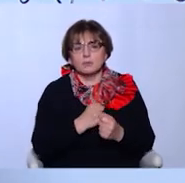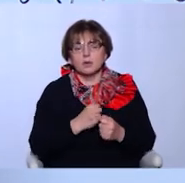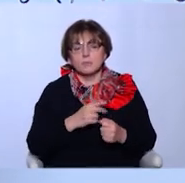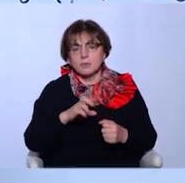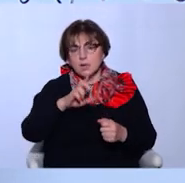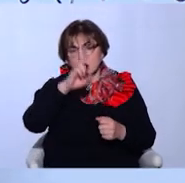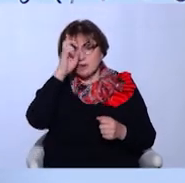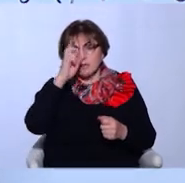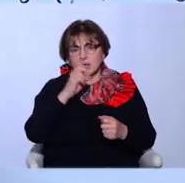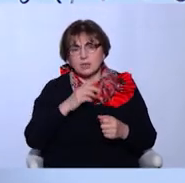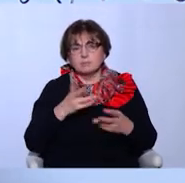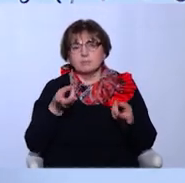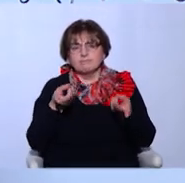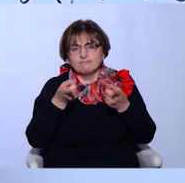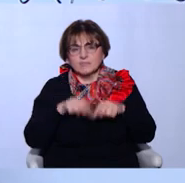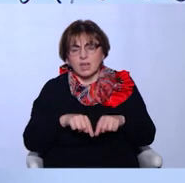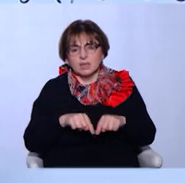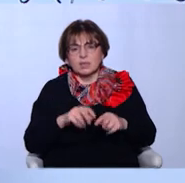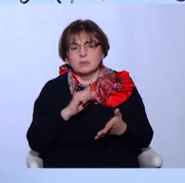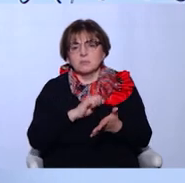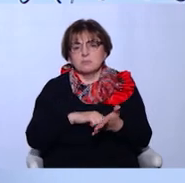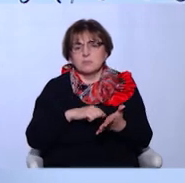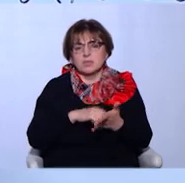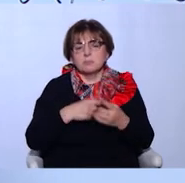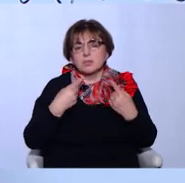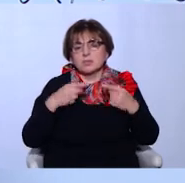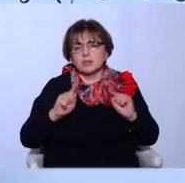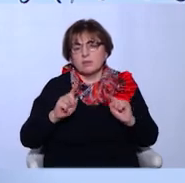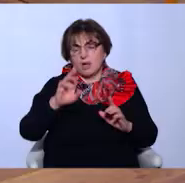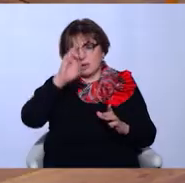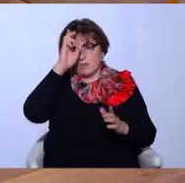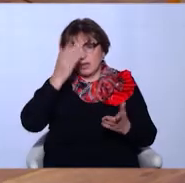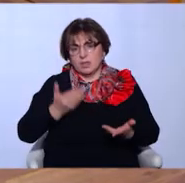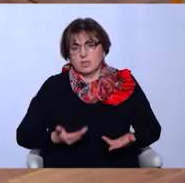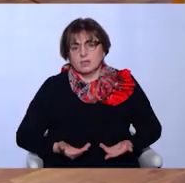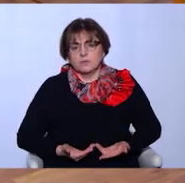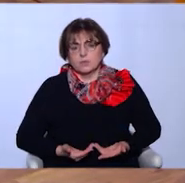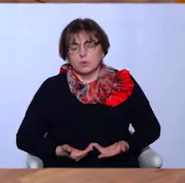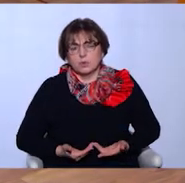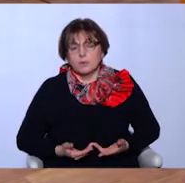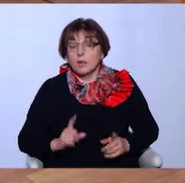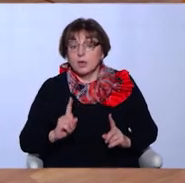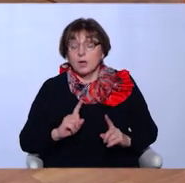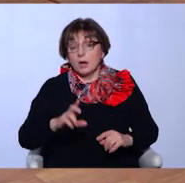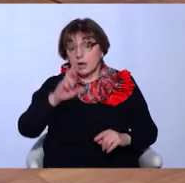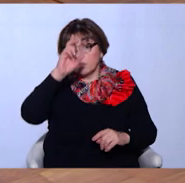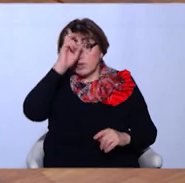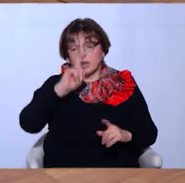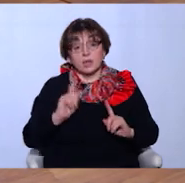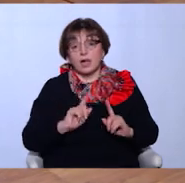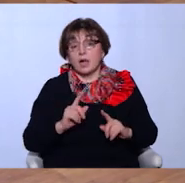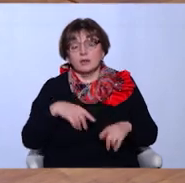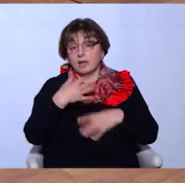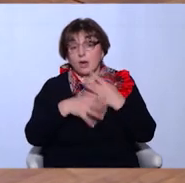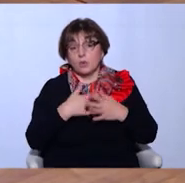ქვეყნის წახდენის მიზეზით ვცხოვრობდი სხვა ქვეყანასაო. აი, ოღონდ არ დაგაბნიოთ სიტყვა ქვეყანა. ძველ